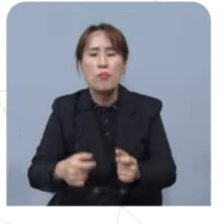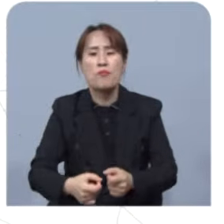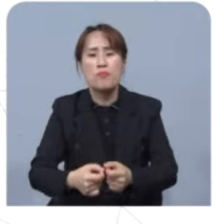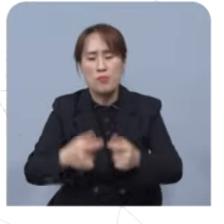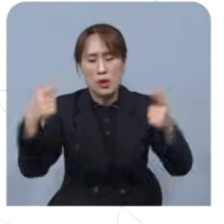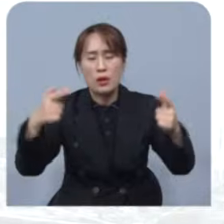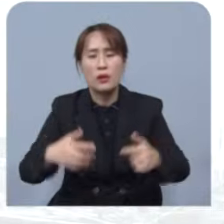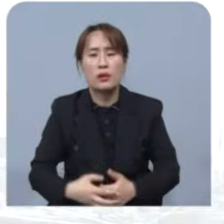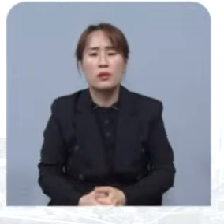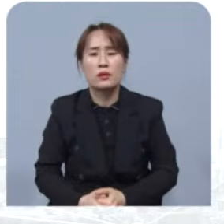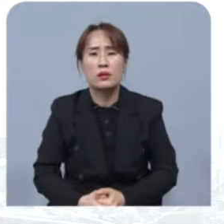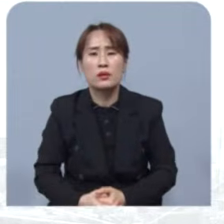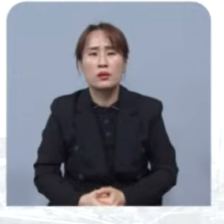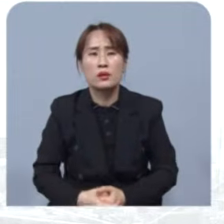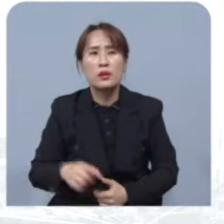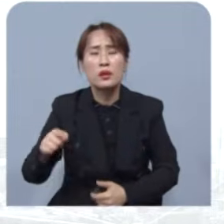강화하겠습니다.